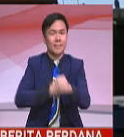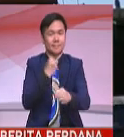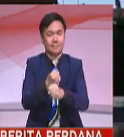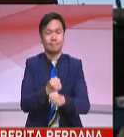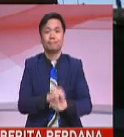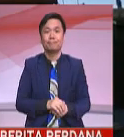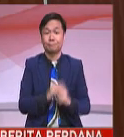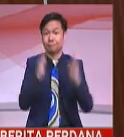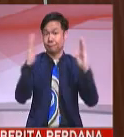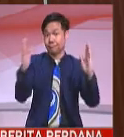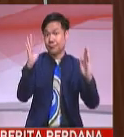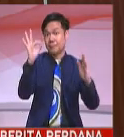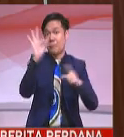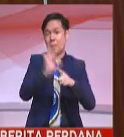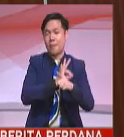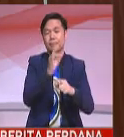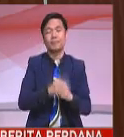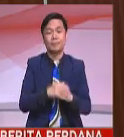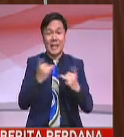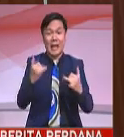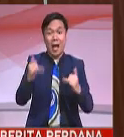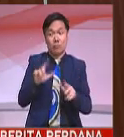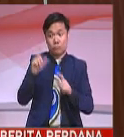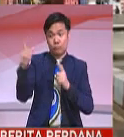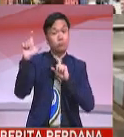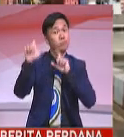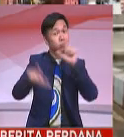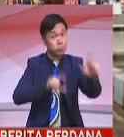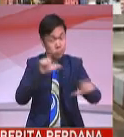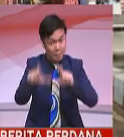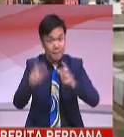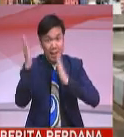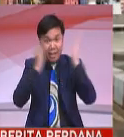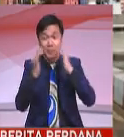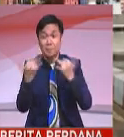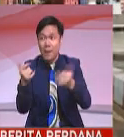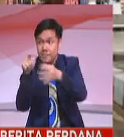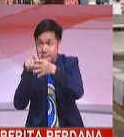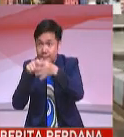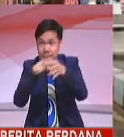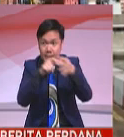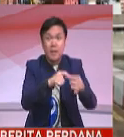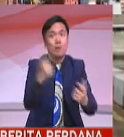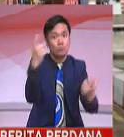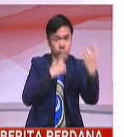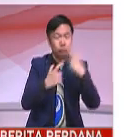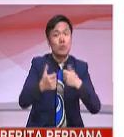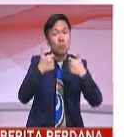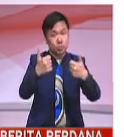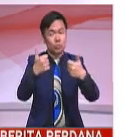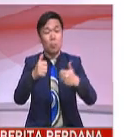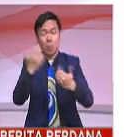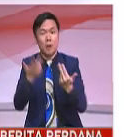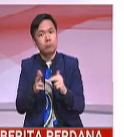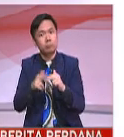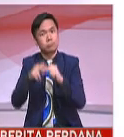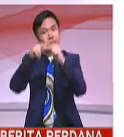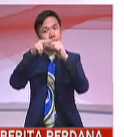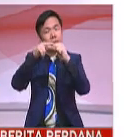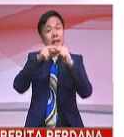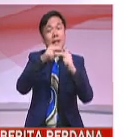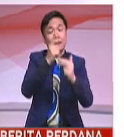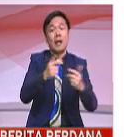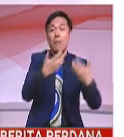kerajaan juga sedang meronce CCTV pelaburan negara untuk menarik pelaburan berkualiti tinggi yang mampu dan